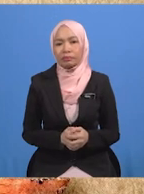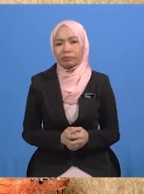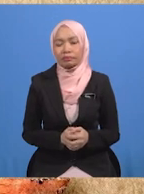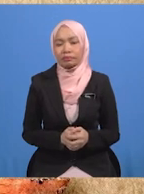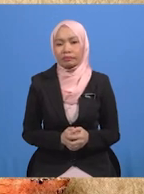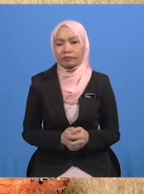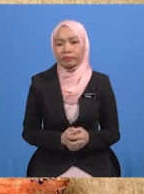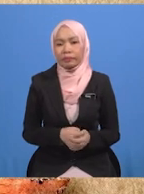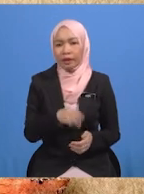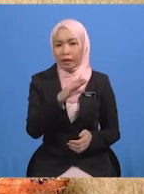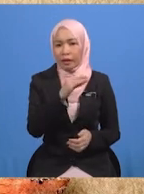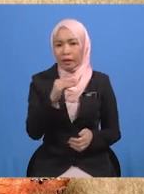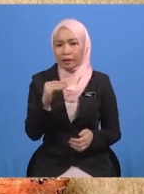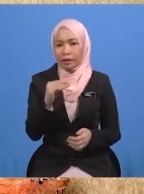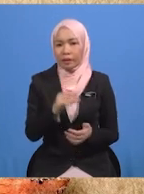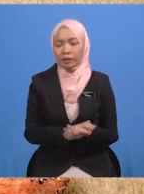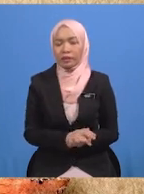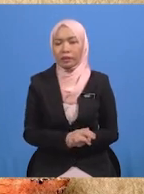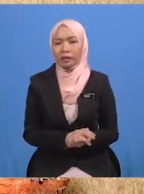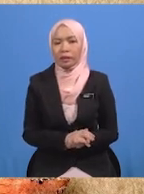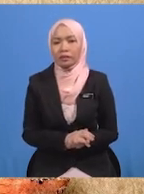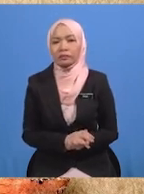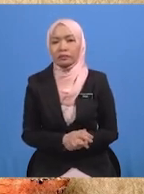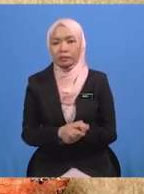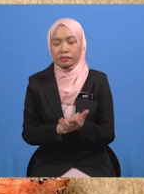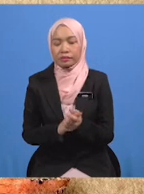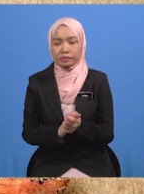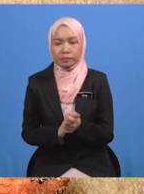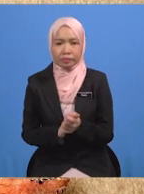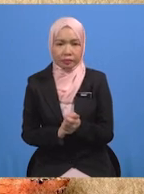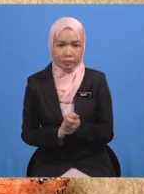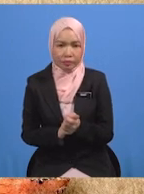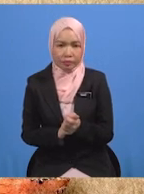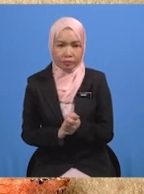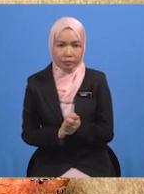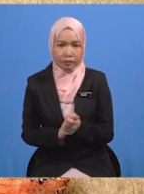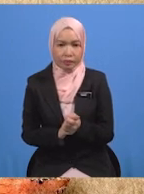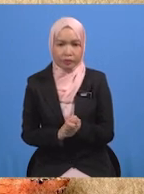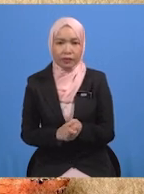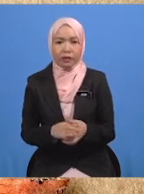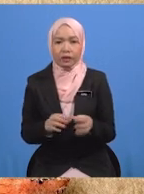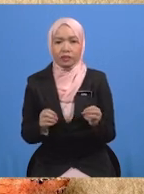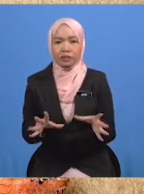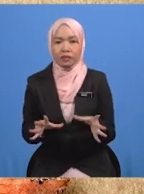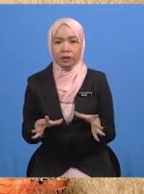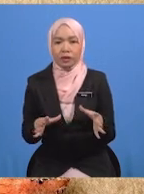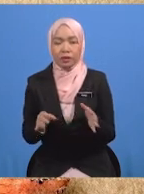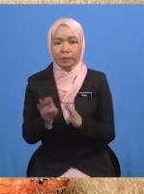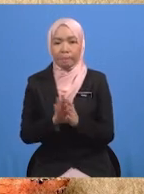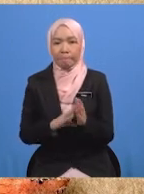Asia. Rentetan dari itu, pihak gereja telah memainkan peranan aktif